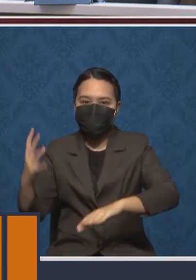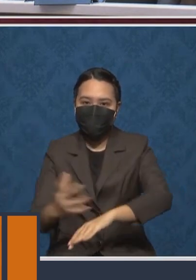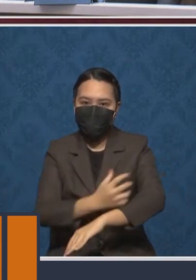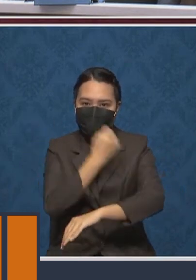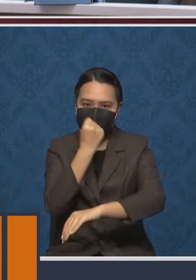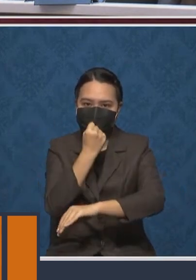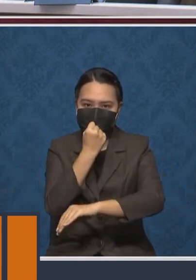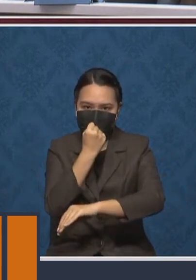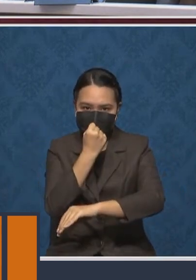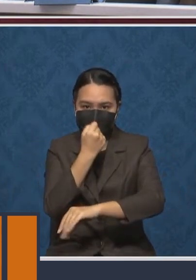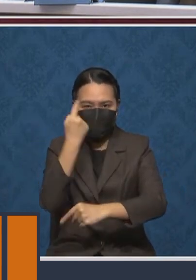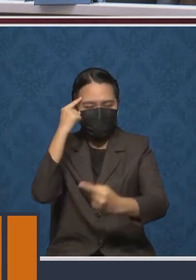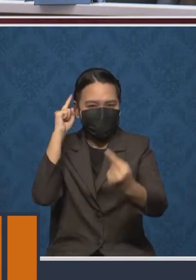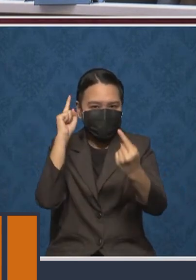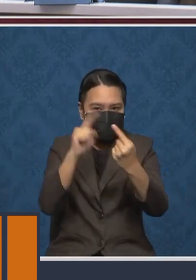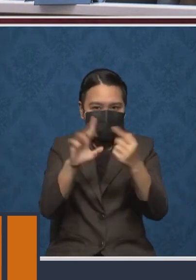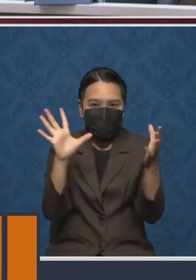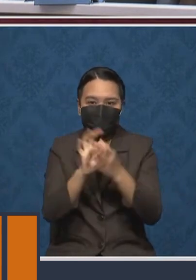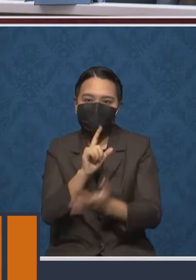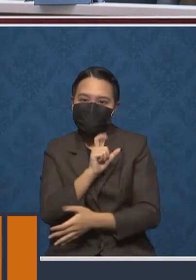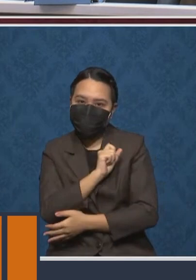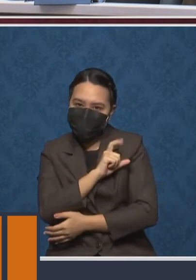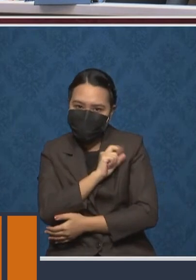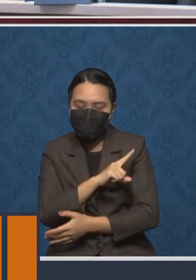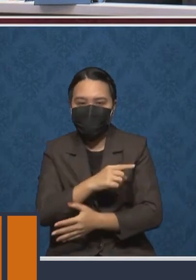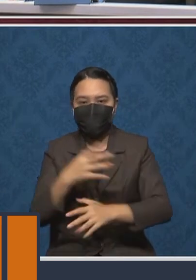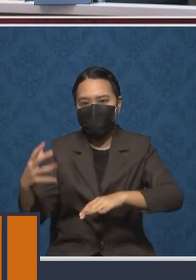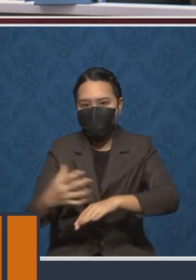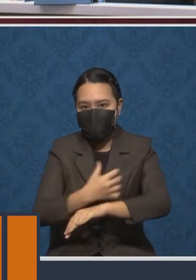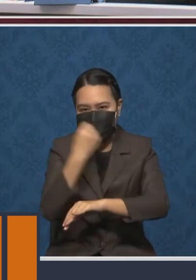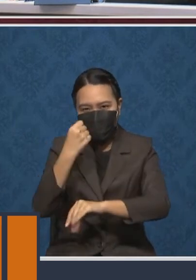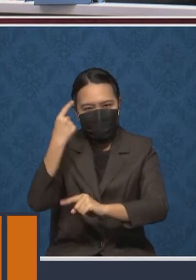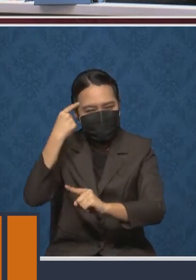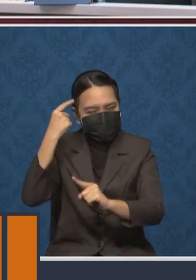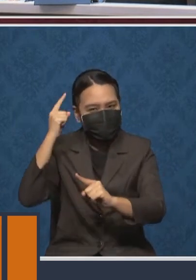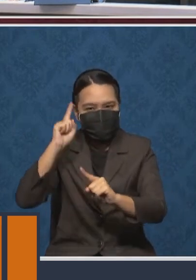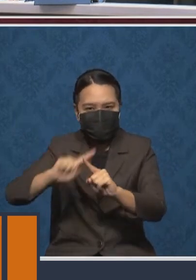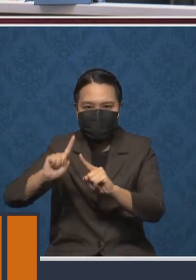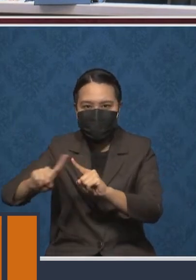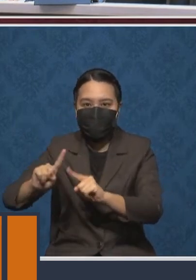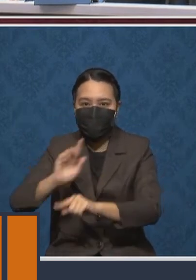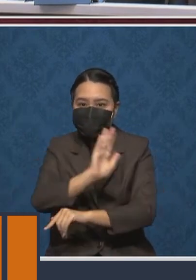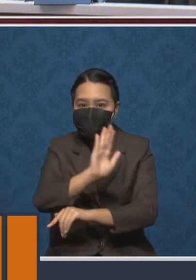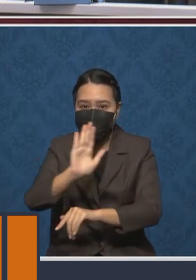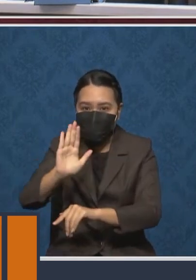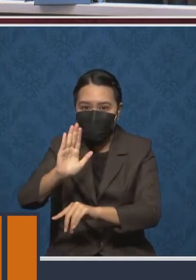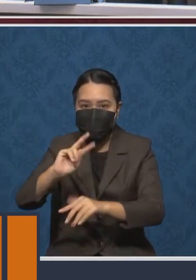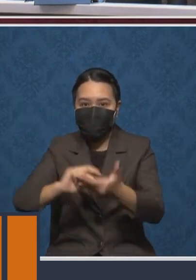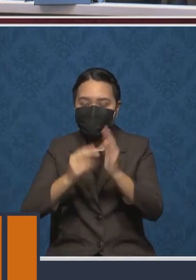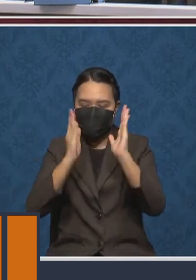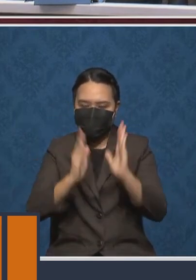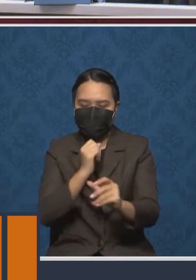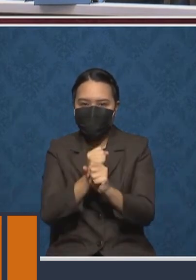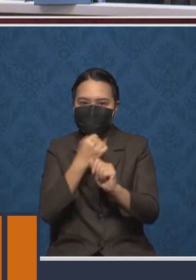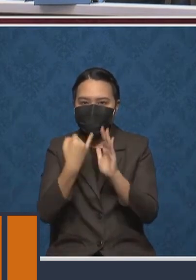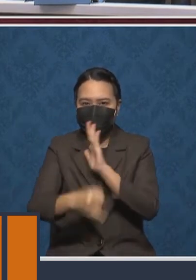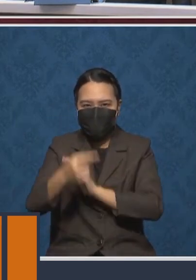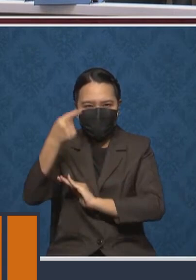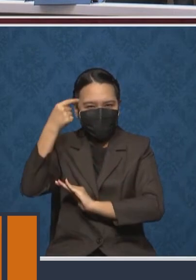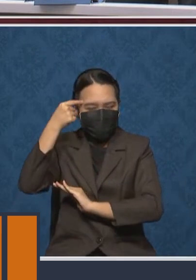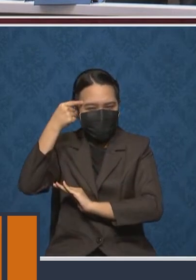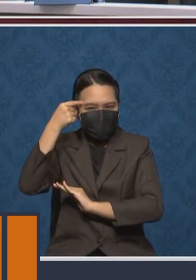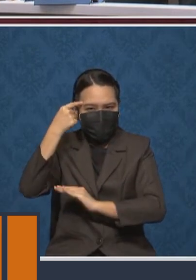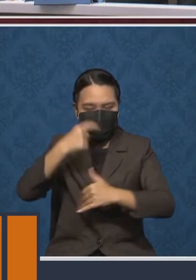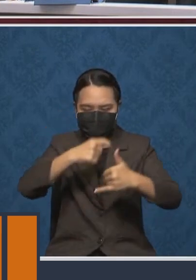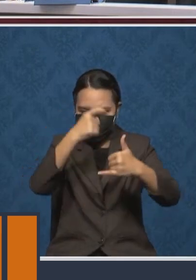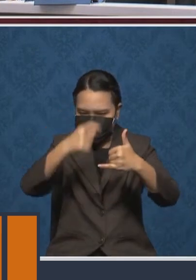มีจุดประสงค์เรื่องศาสนาเรื่องการเมืองอุดมการอย่างใดอย่างหนึ่งก็ได้ครับที่คนผู้กระทำเนี่ยมีเจตนาหรือพฤติการรุ